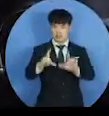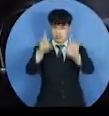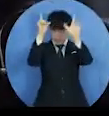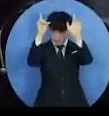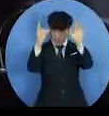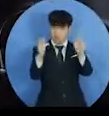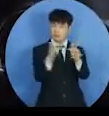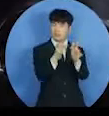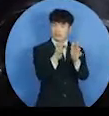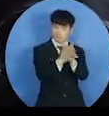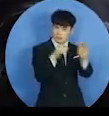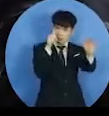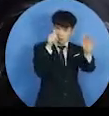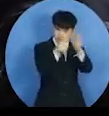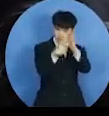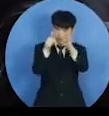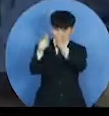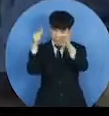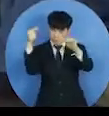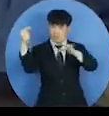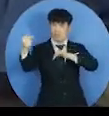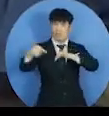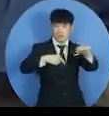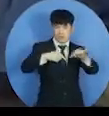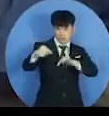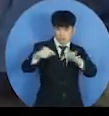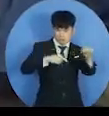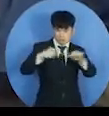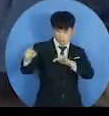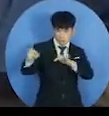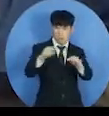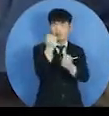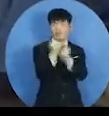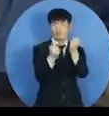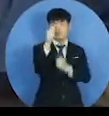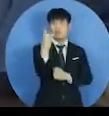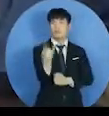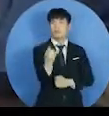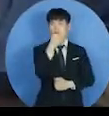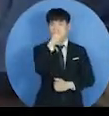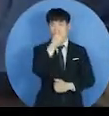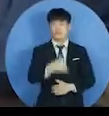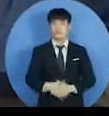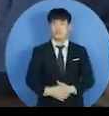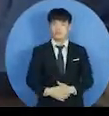2017 현장 중심 찾아가는 소통 행정 추진 상황 보고회가 개최됐습니다.